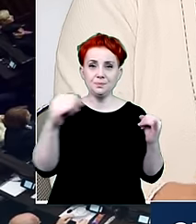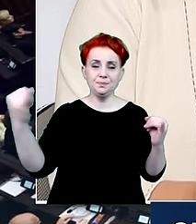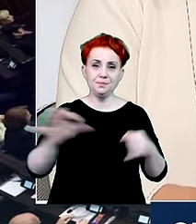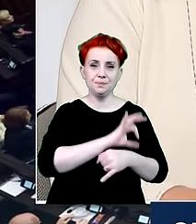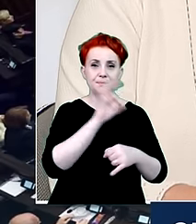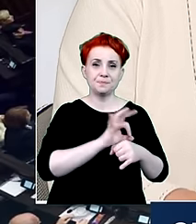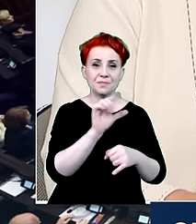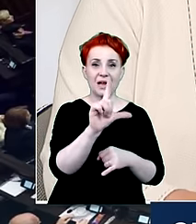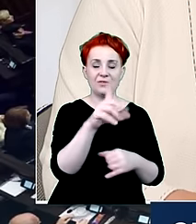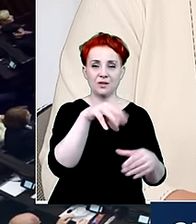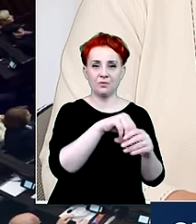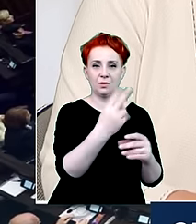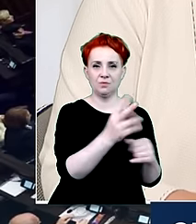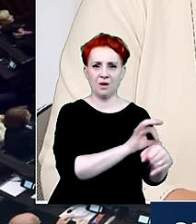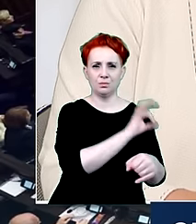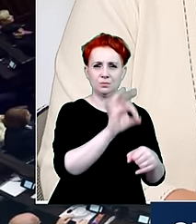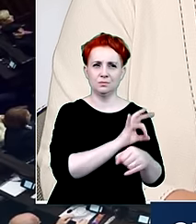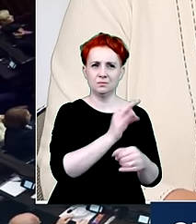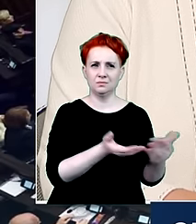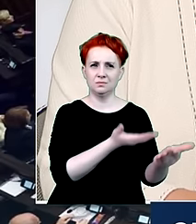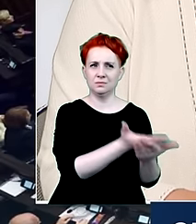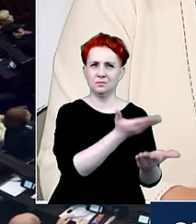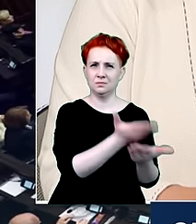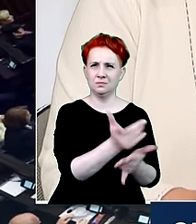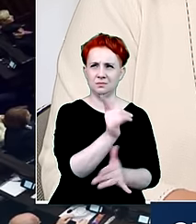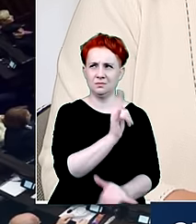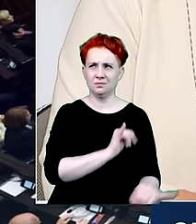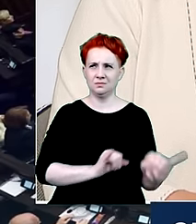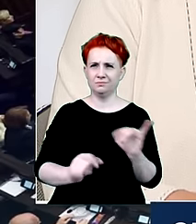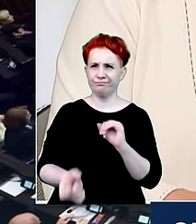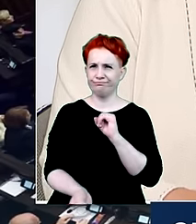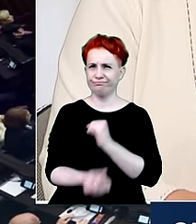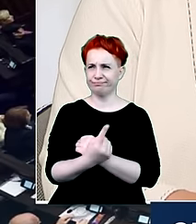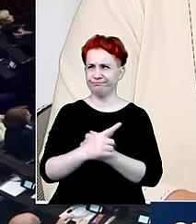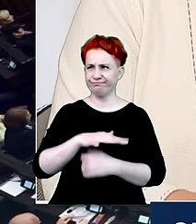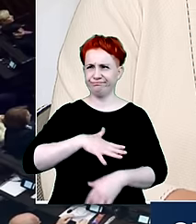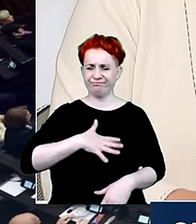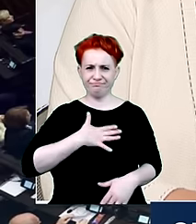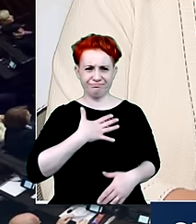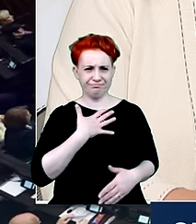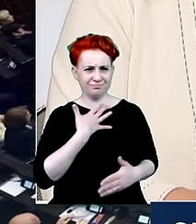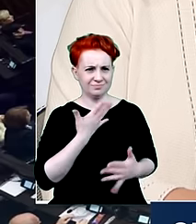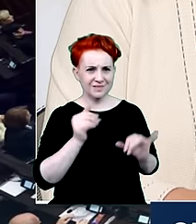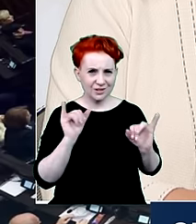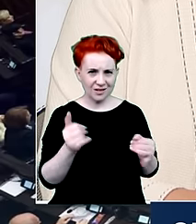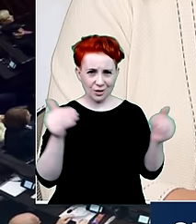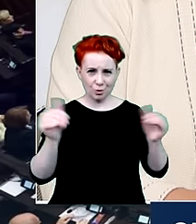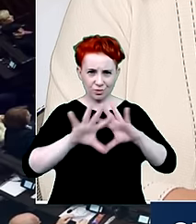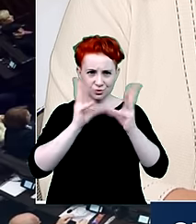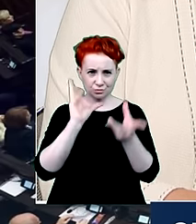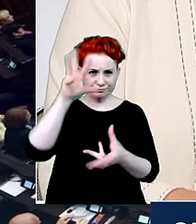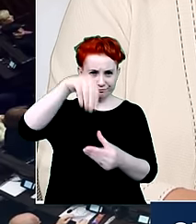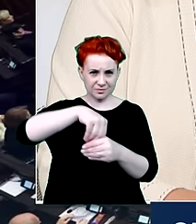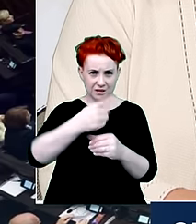składa dwa projekty, co jest w ogóle jakimś dziwolągiem, że tak powiem, prawnym, bo przecież można było to wszystko zawrzeć w jednym